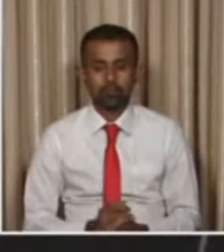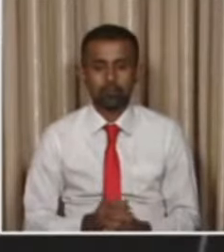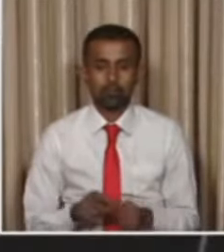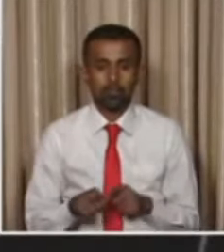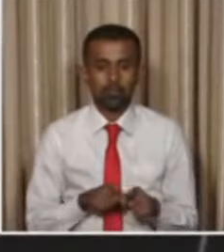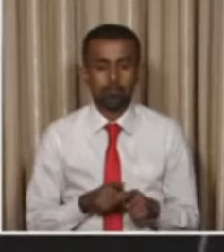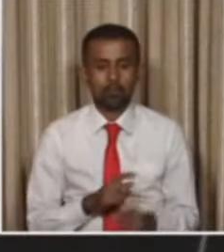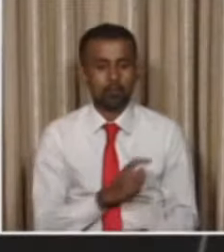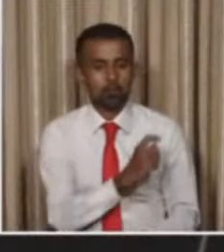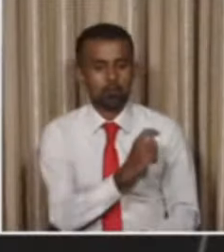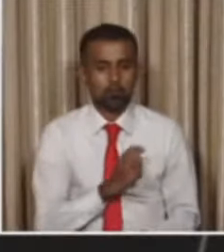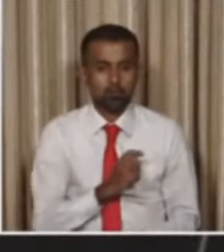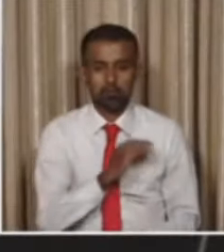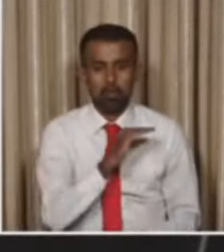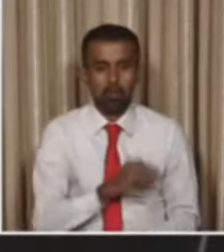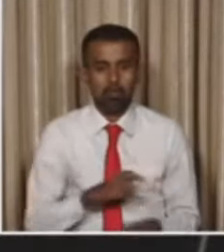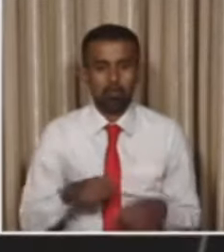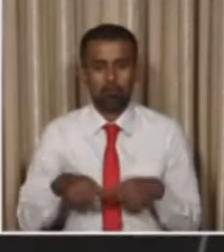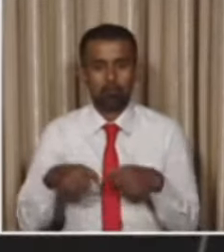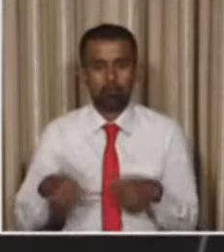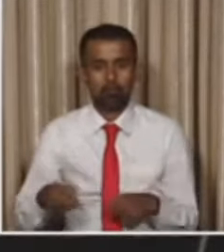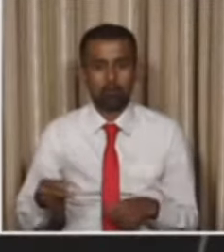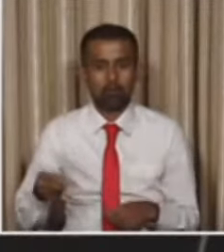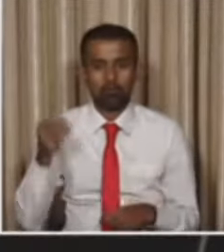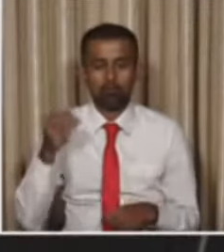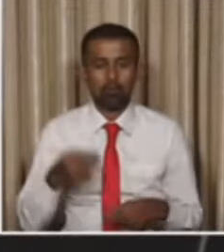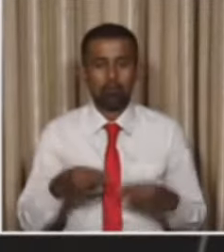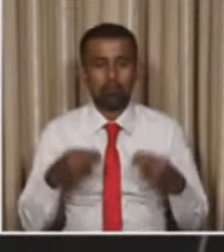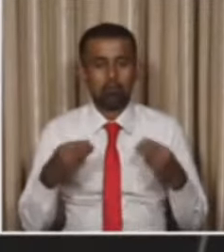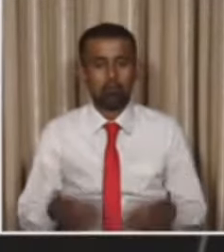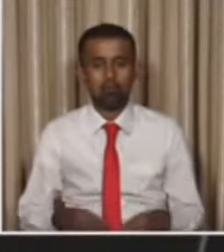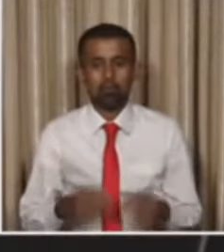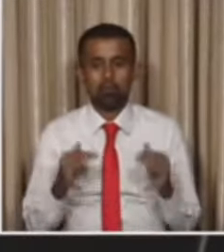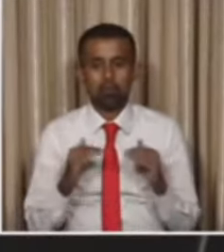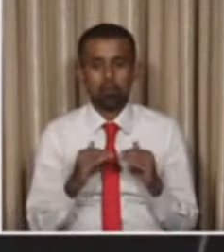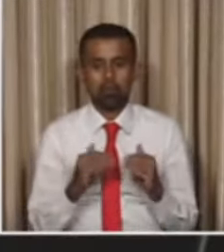ආදායමක් නැහැ, වියදම වැඩි, කඩාගෙන වැටීම සාධාරණ. ඒක අපිට මූණ